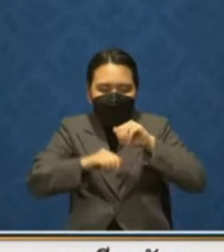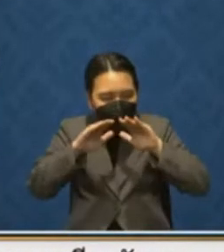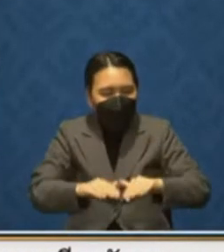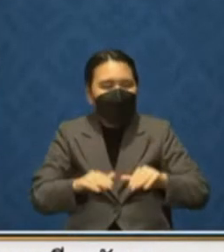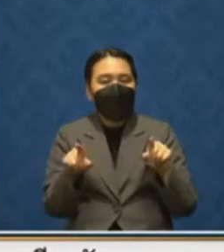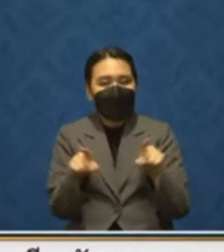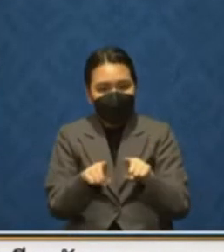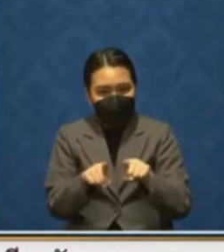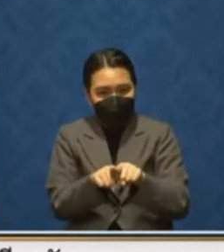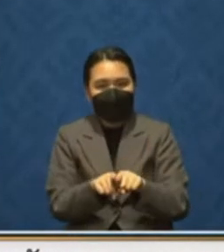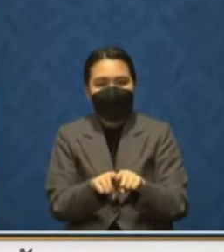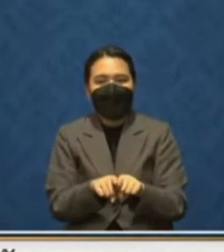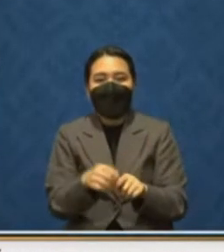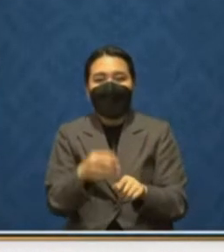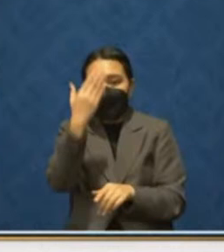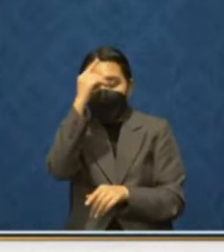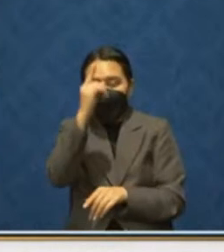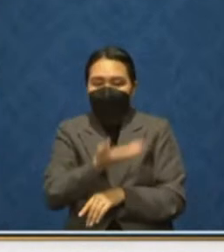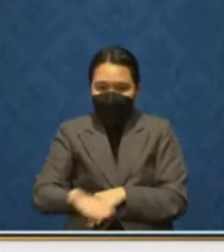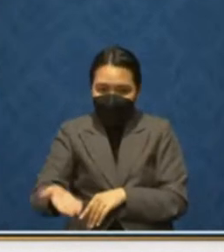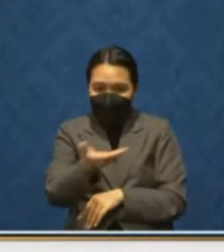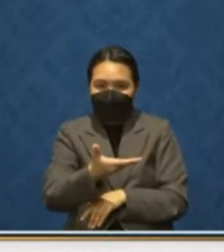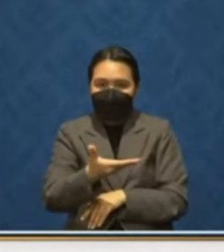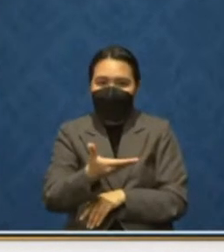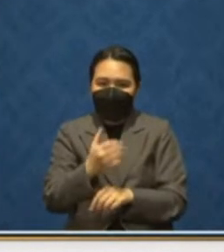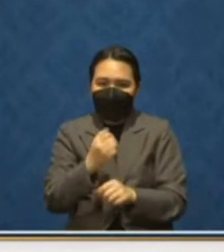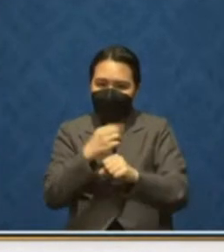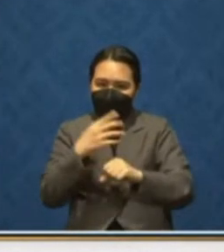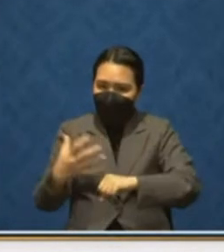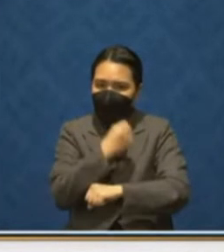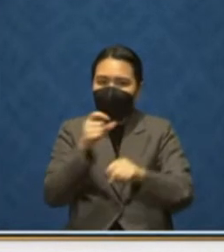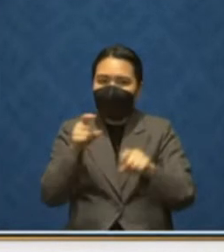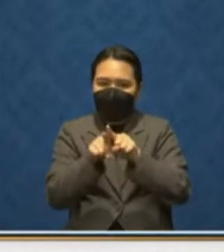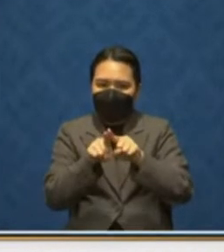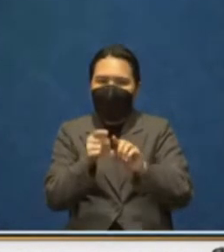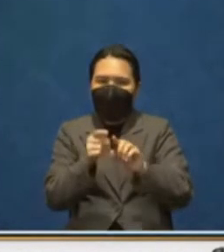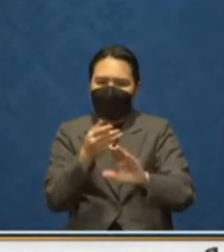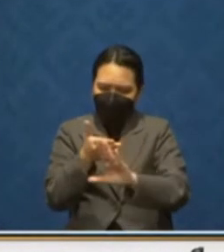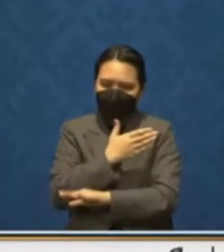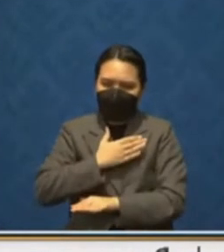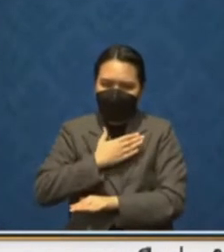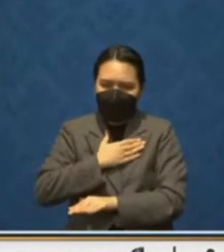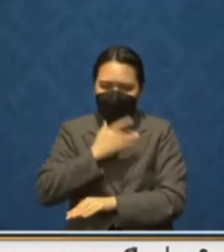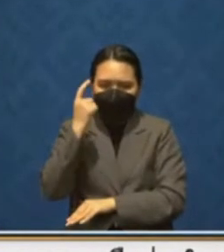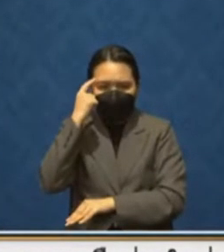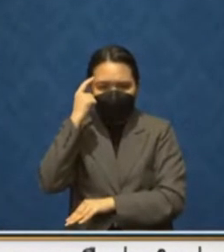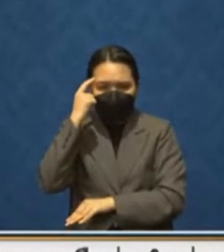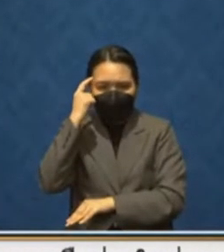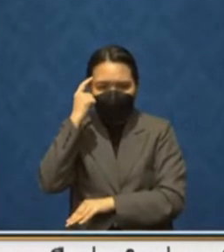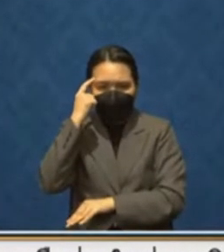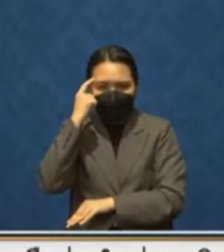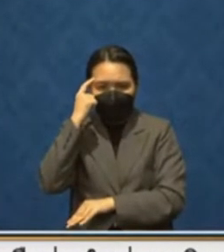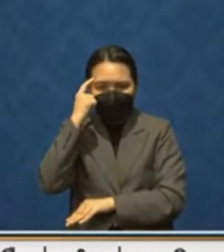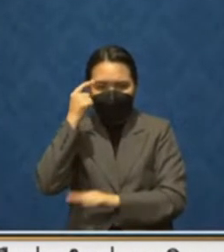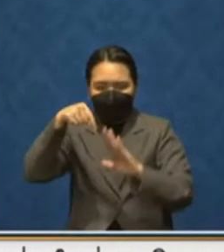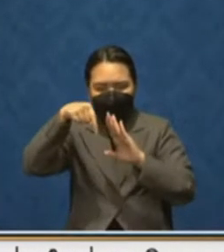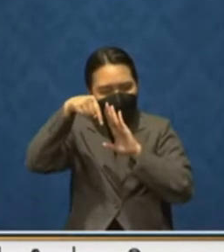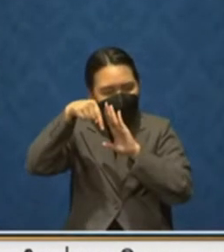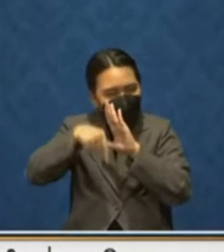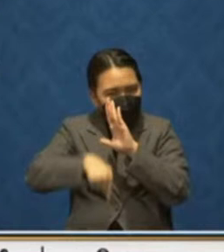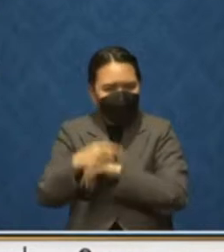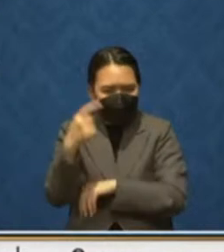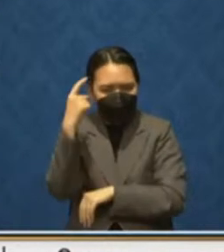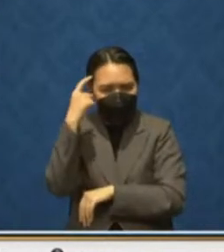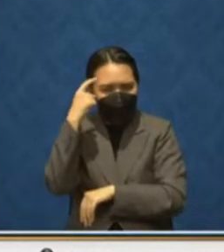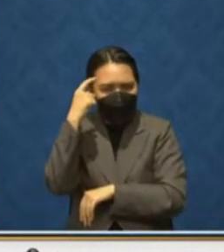ให้ดีพบทุกท่านก็ไปนักการเมืองเมื่อก่อนผมนะครับท่านย่อมรู้ไส้รู้พุงรู้เส้นขนคนในดี